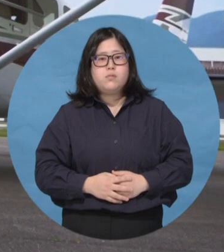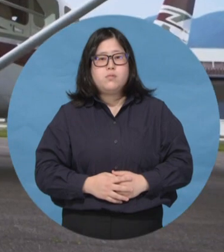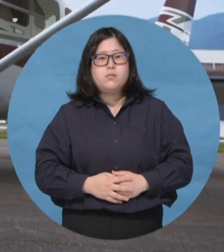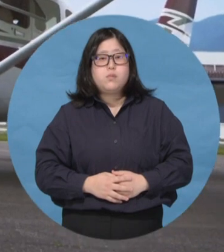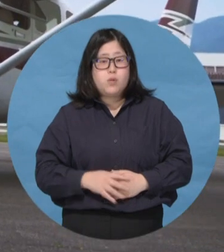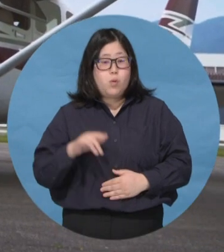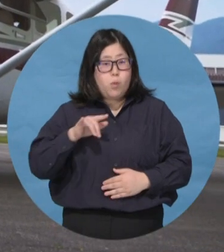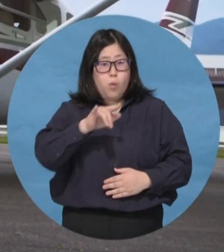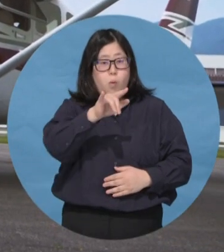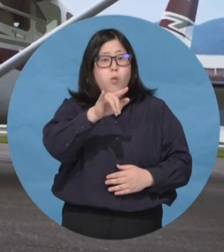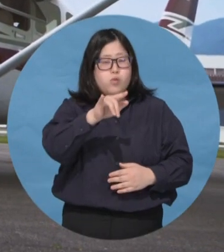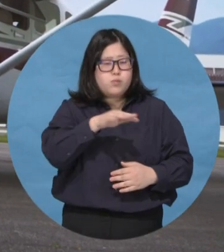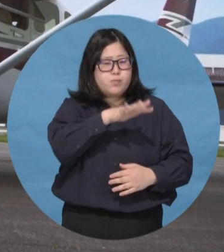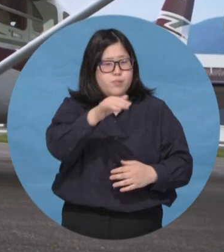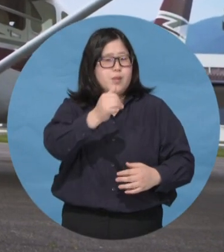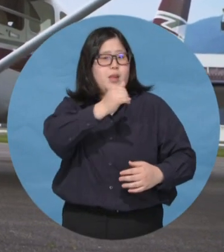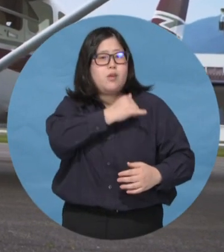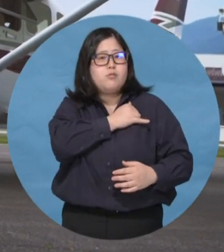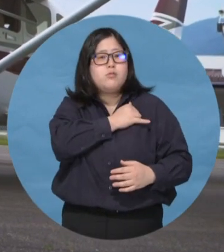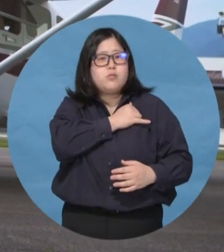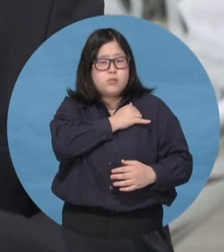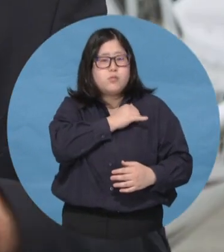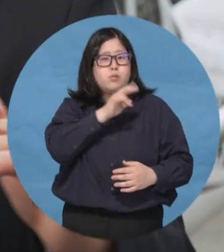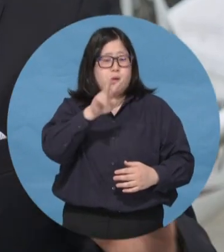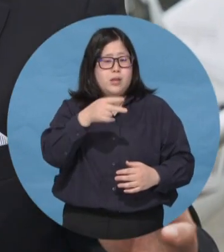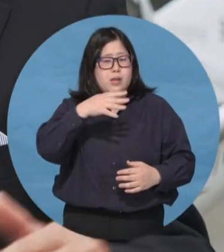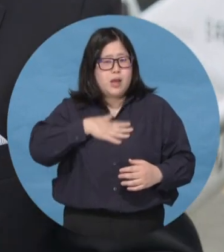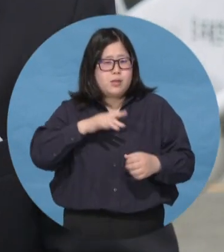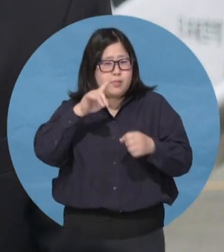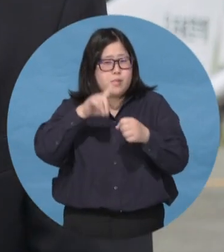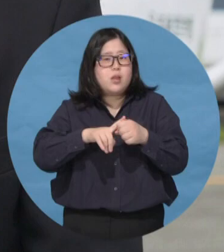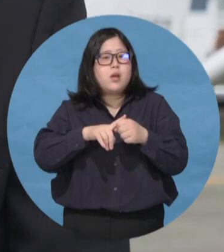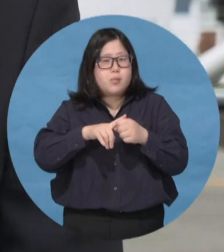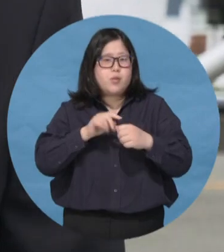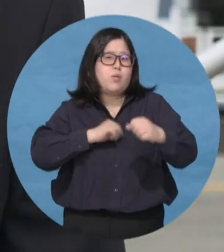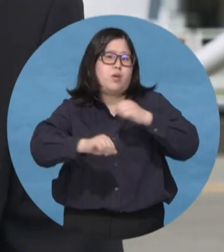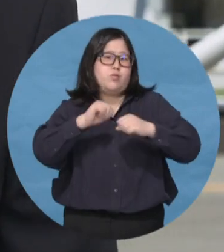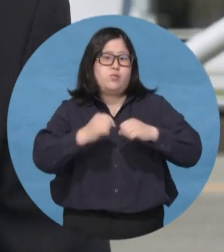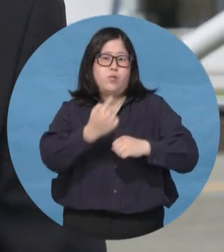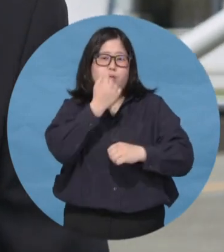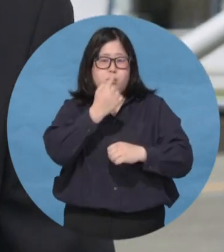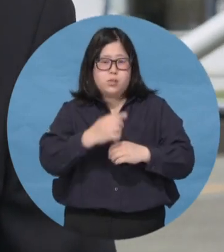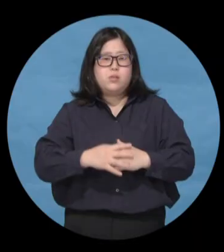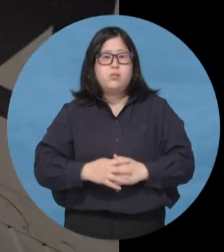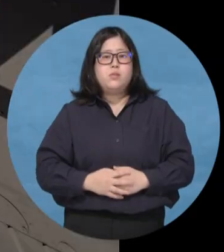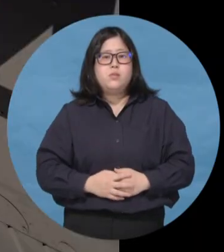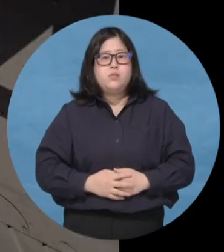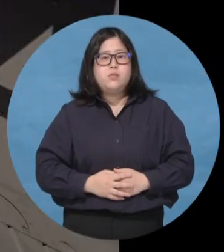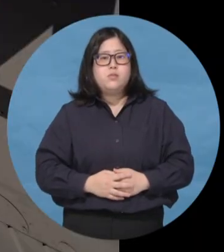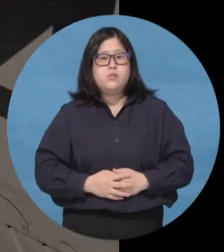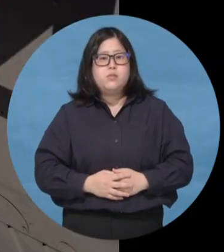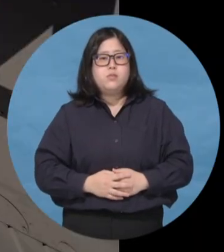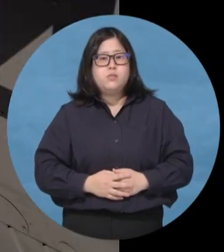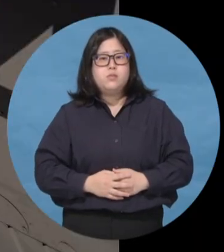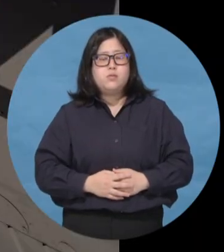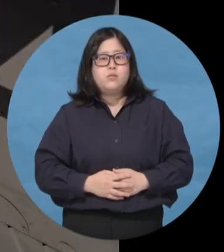航空っていうのはすごく役に立つもんだということを理解していただくための活動をしております。